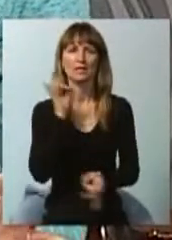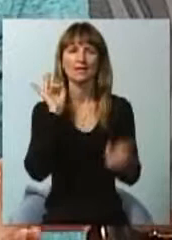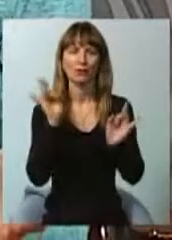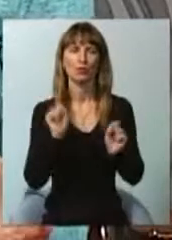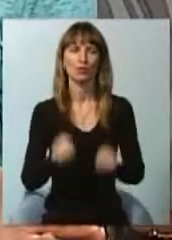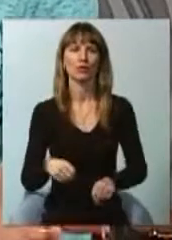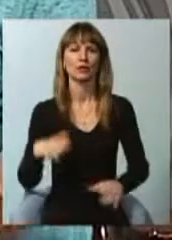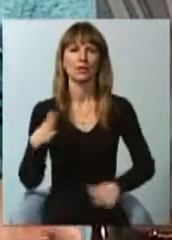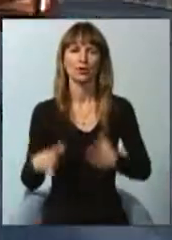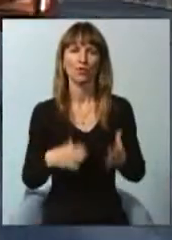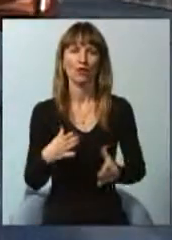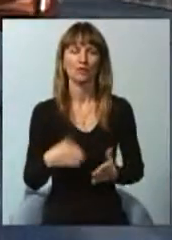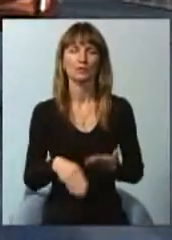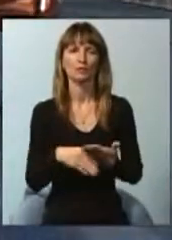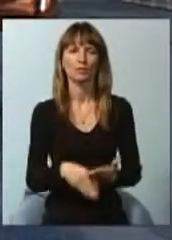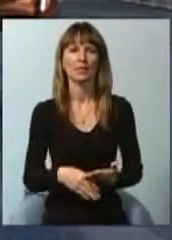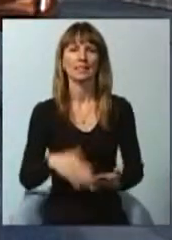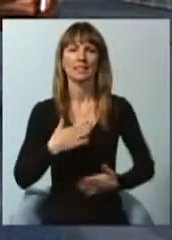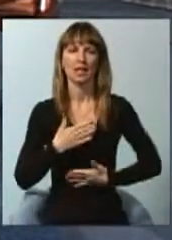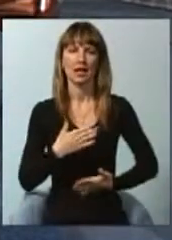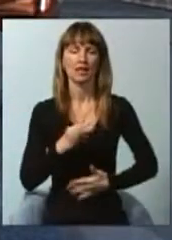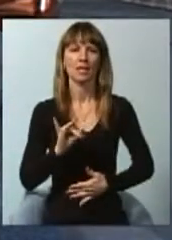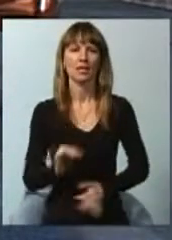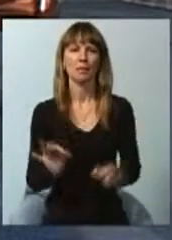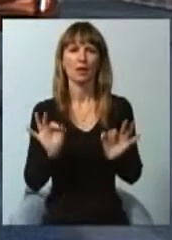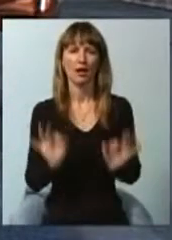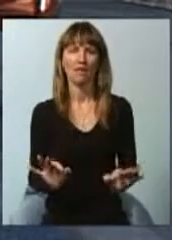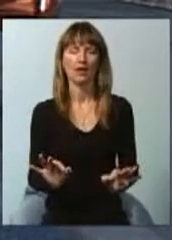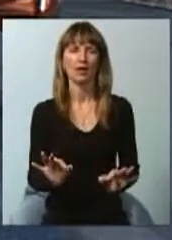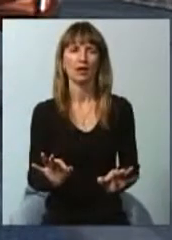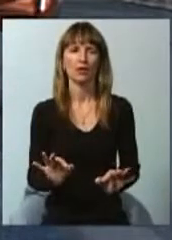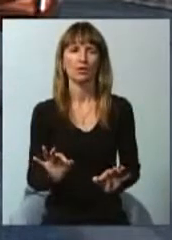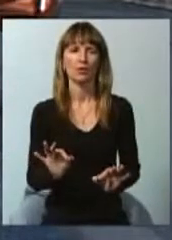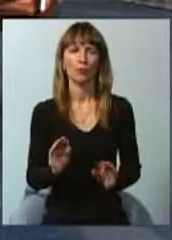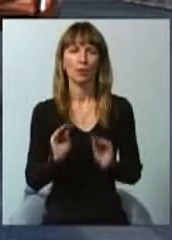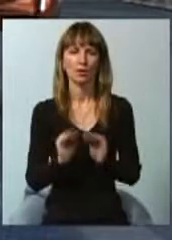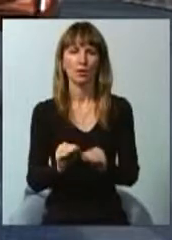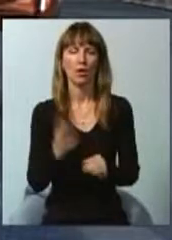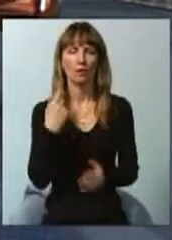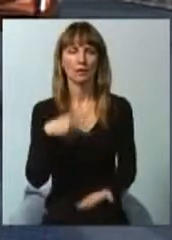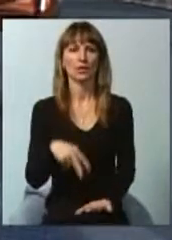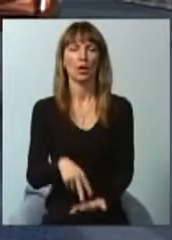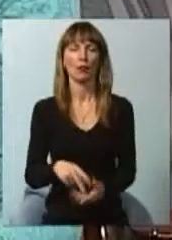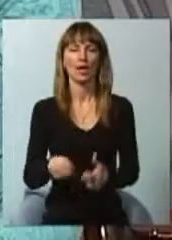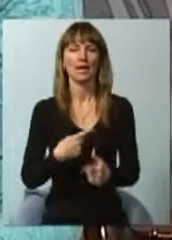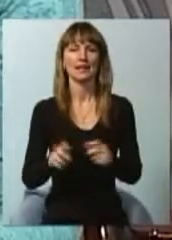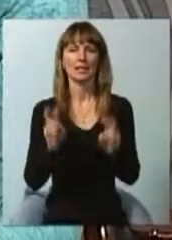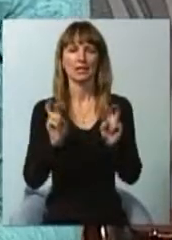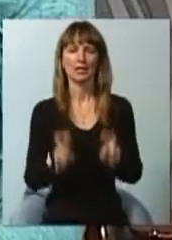можна тренувати за допомогою дихання та правильної постановки. Так, наприклад, коли ми стоїмо або сидимо,